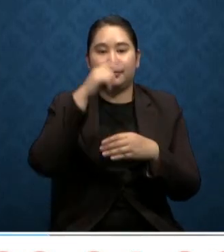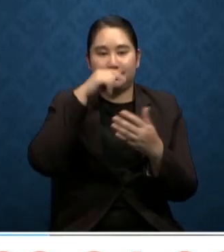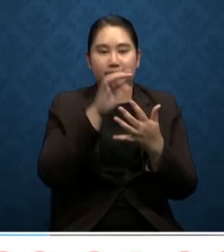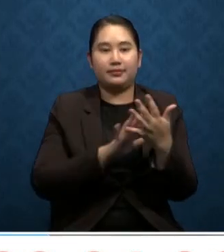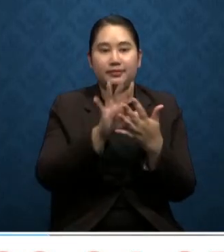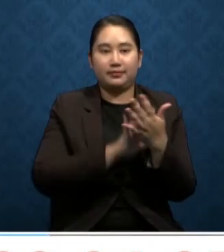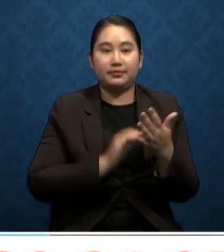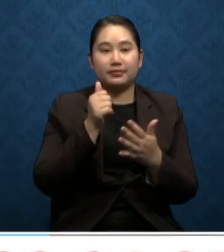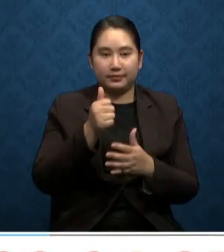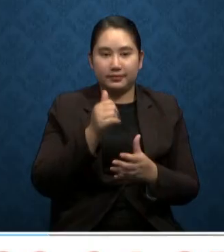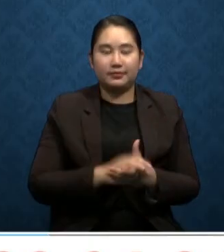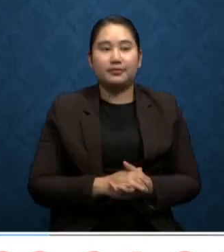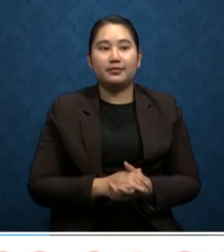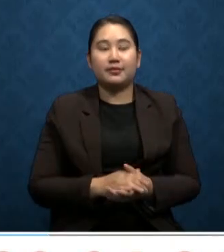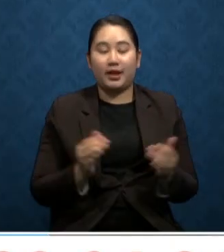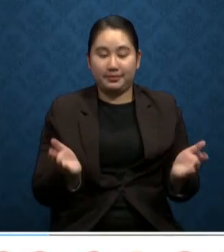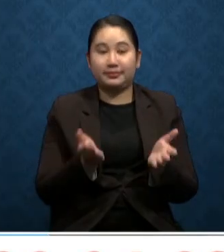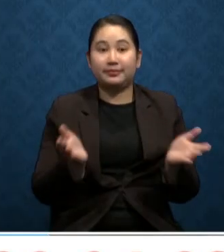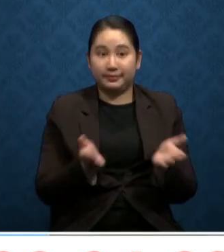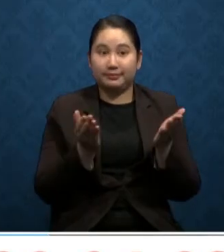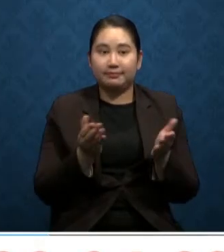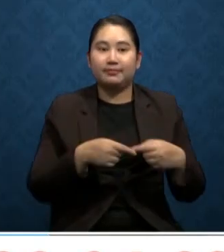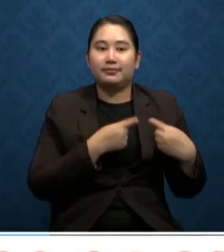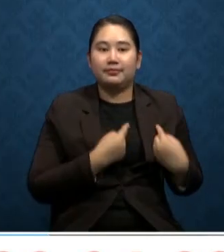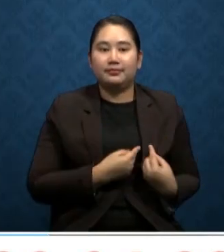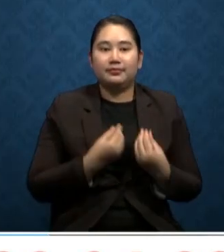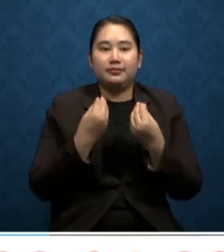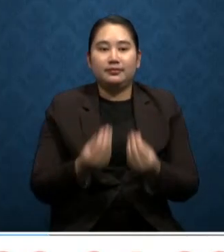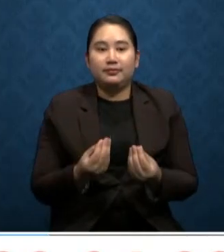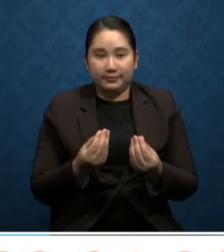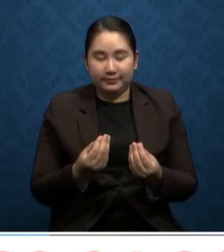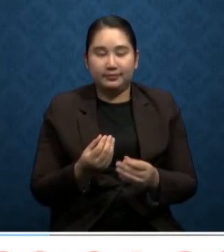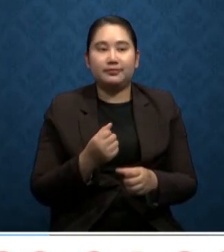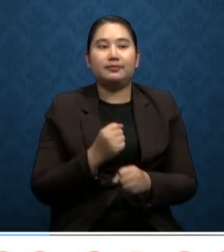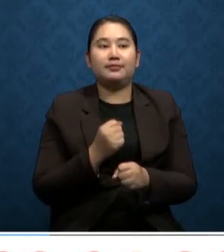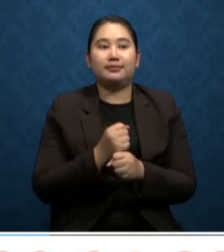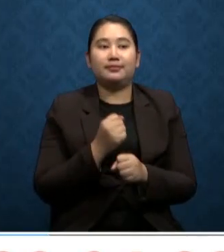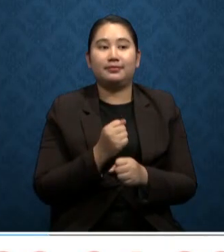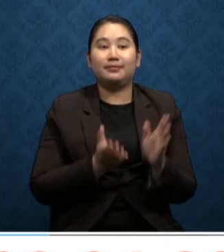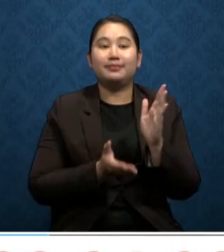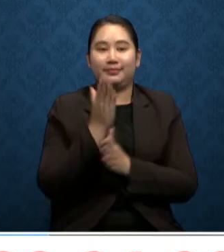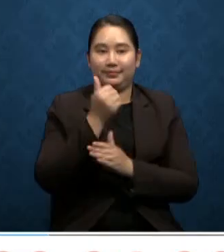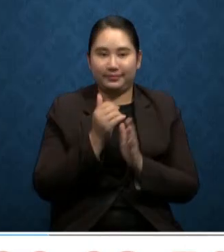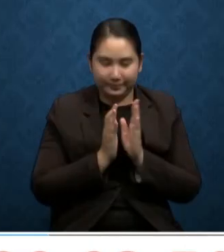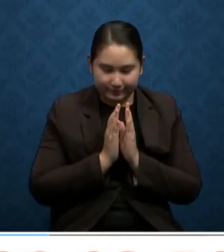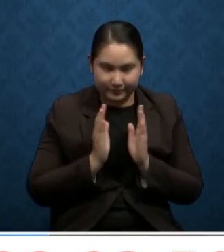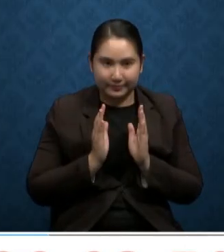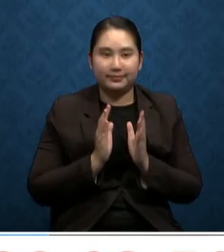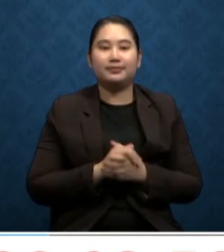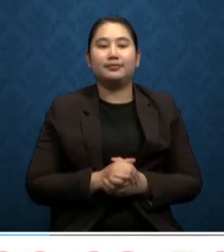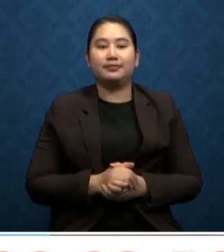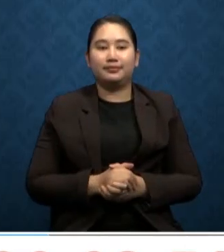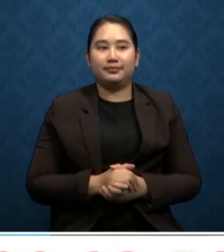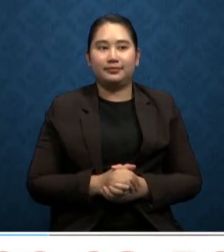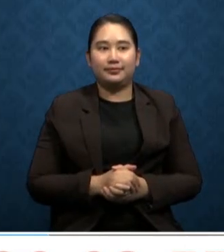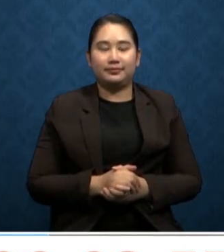อย่างเป็นรูปธรรมได้ก็ขออนุญาตสนับสนุนและเป็นกำลังใจให้หน่วยงานนี้ได้ดำเนินการได้ประสบความสำเร็จในอนาคตขอบพระคุณ